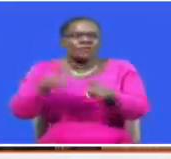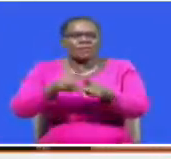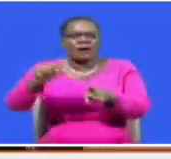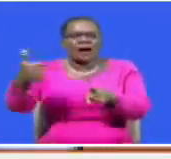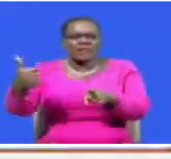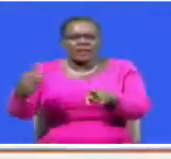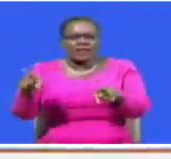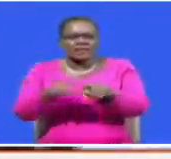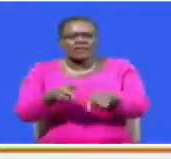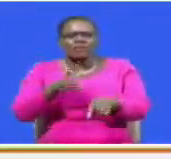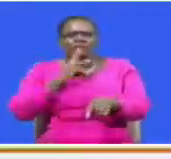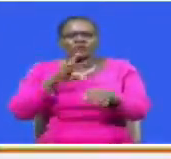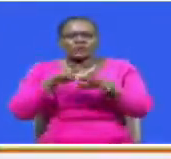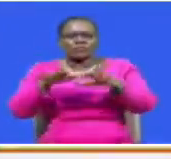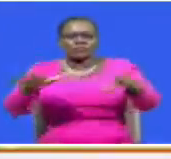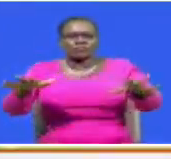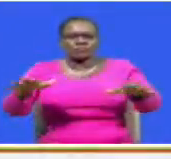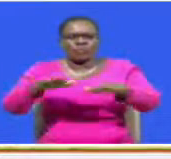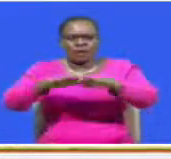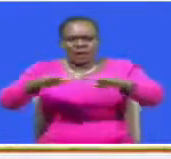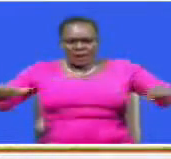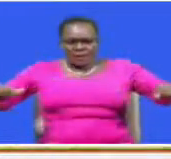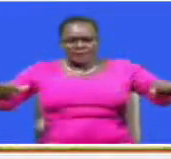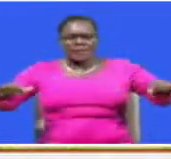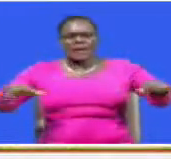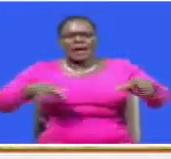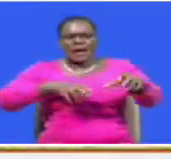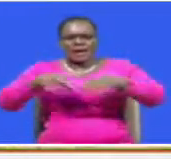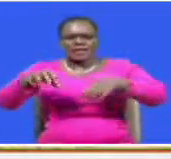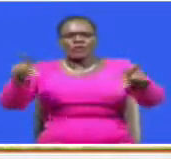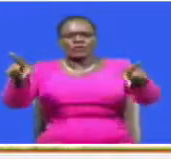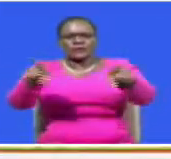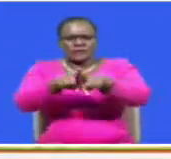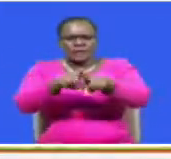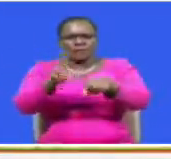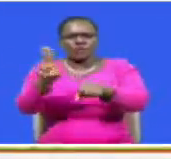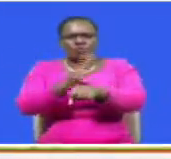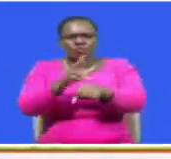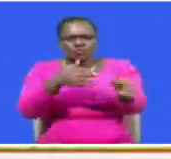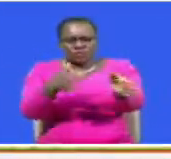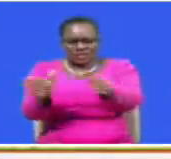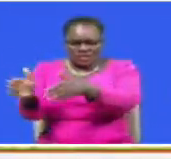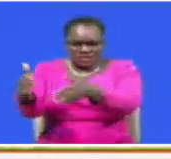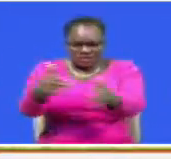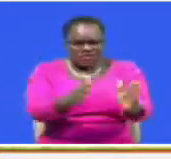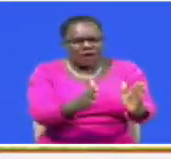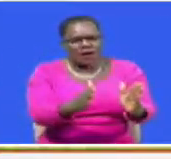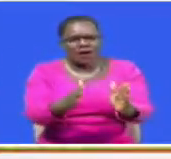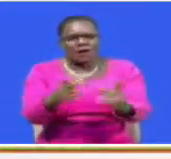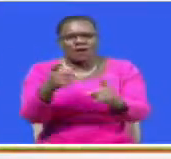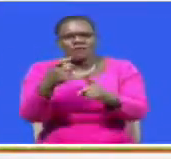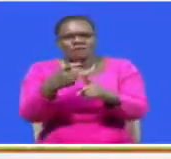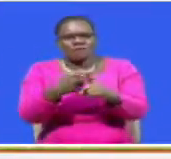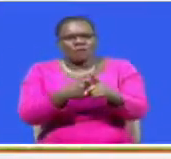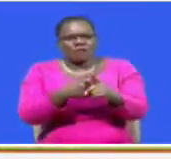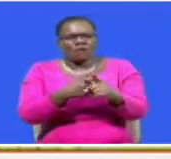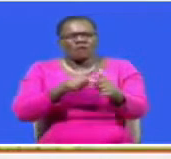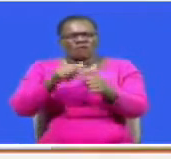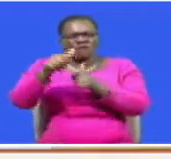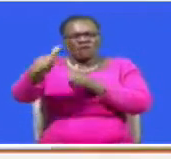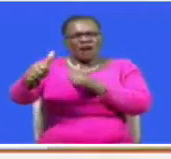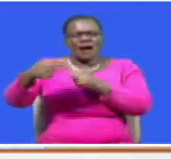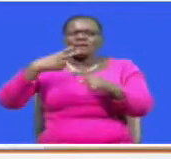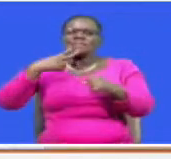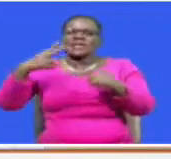nyingine kama vile unyunyiziaji wa mimea. Aidha, wanyama pia utegemea sana maji ya mto huu unaotiririka kwenda hadi kilomita